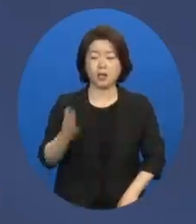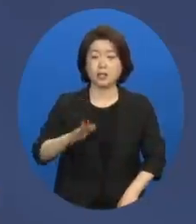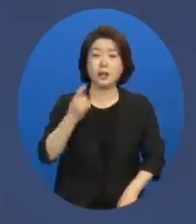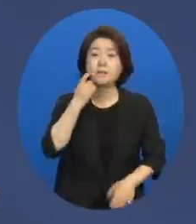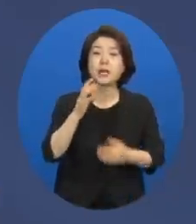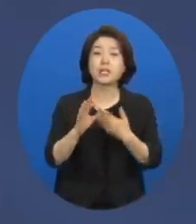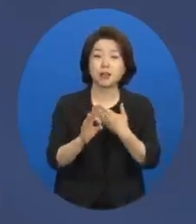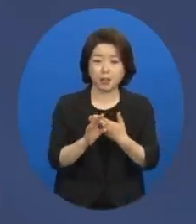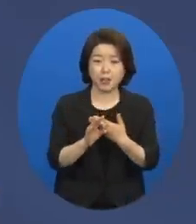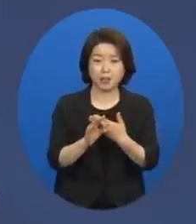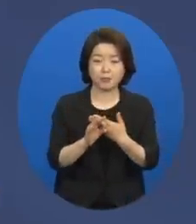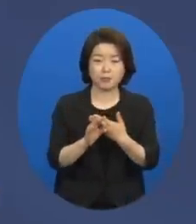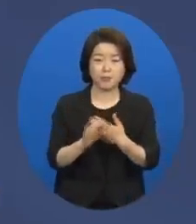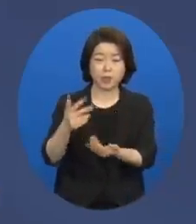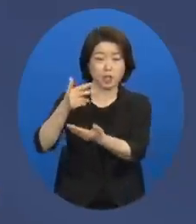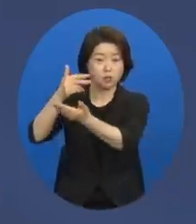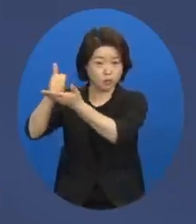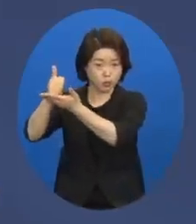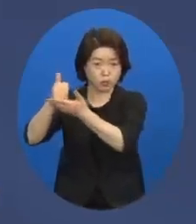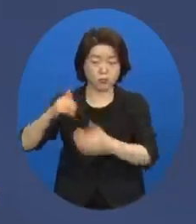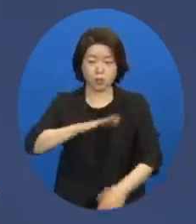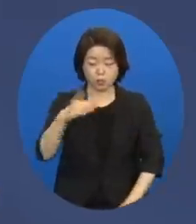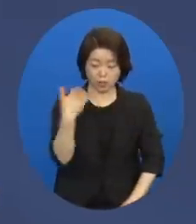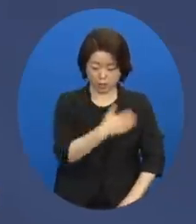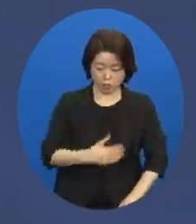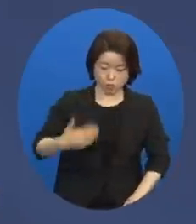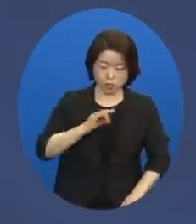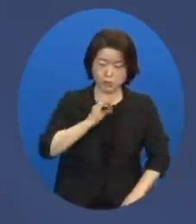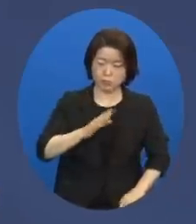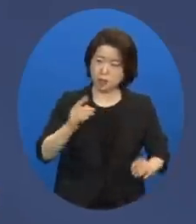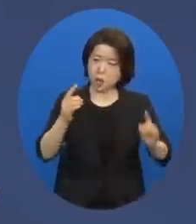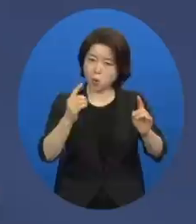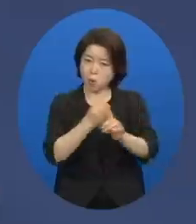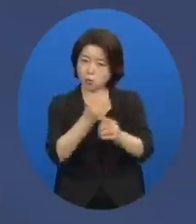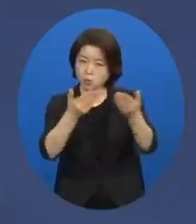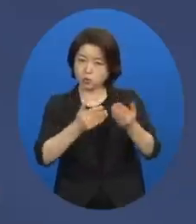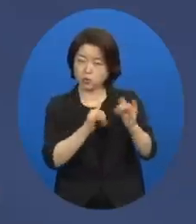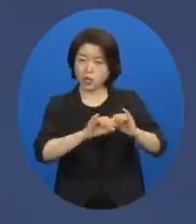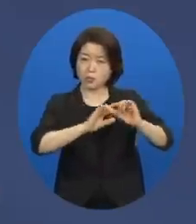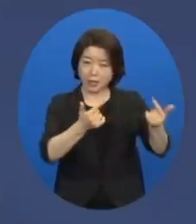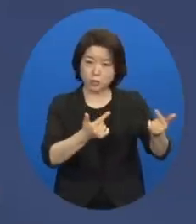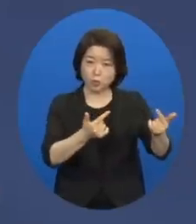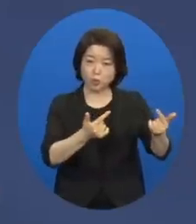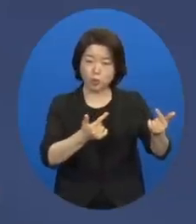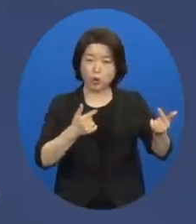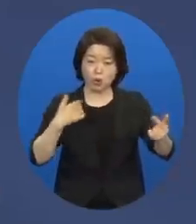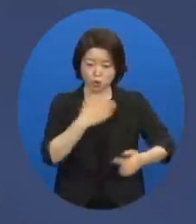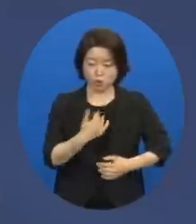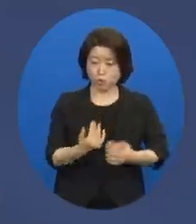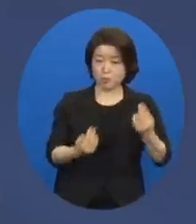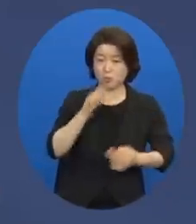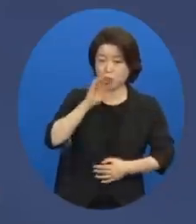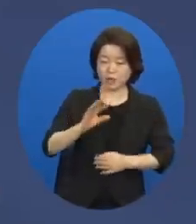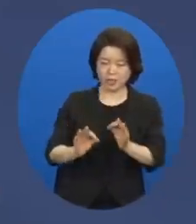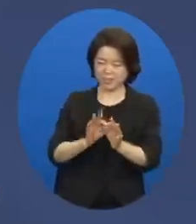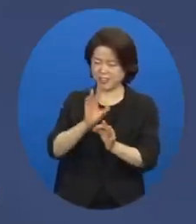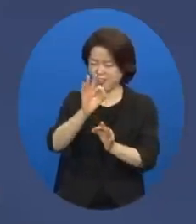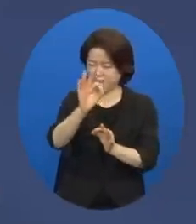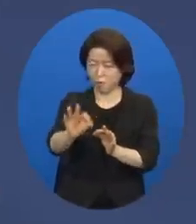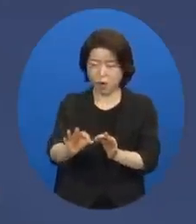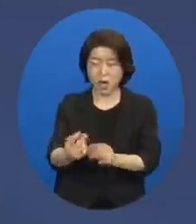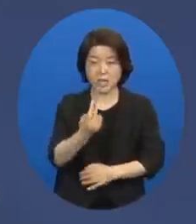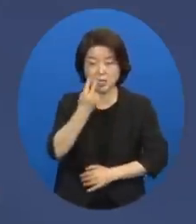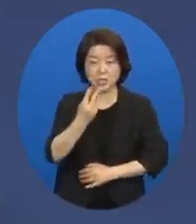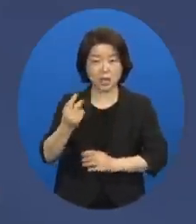만약에 주님이 우리의 육신만을 고쳐주는 분이 아니라 우리의 육신은 비교도 안 되는 영원한 운명을